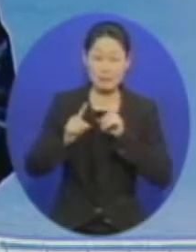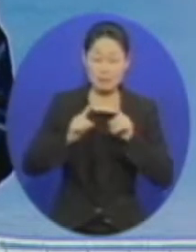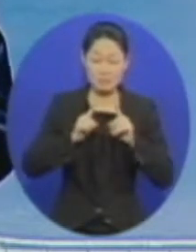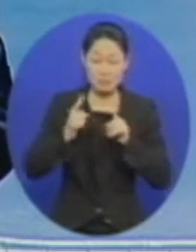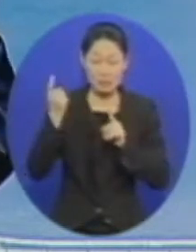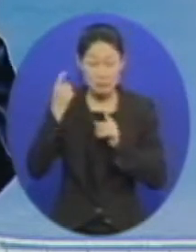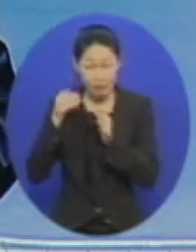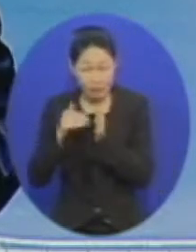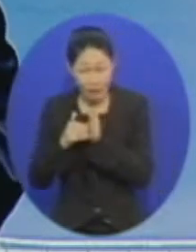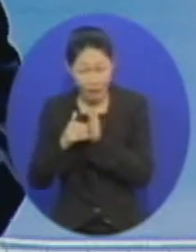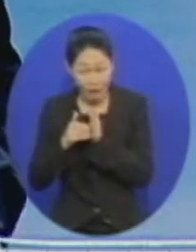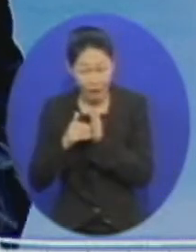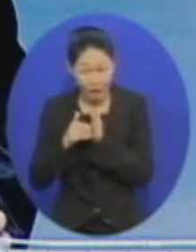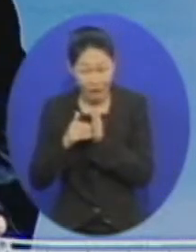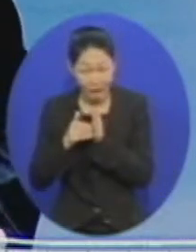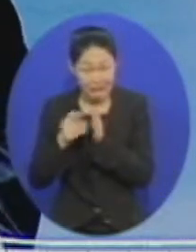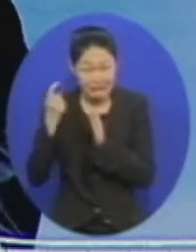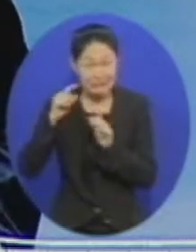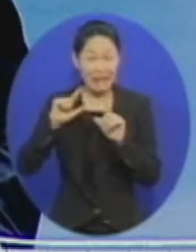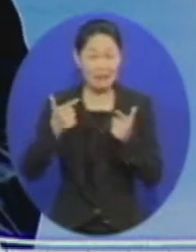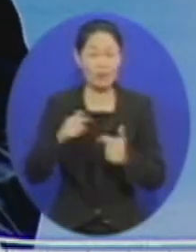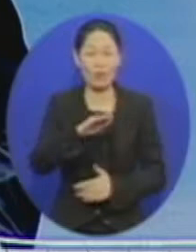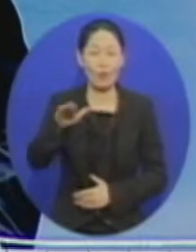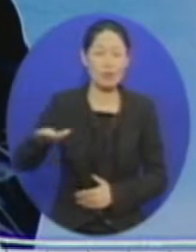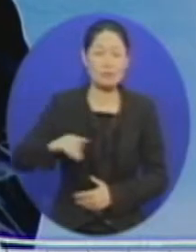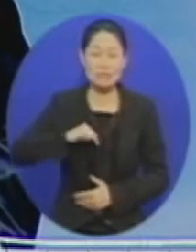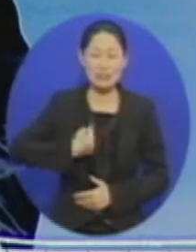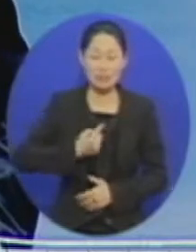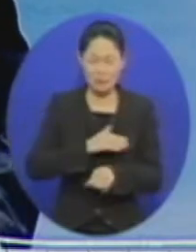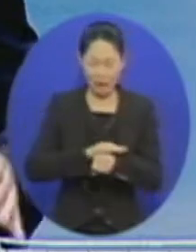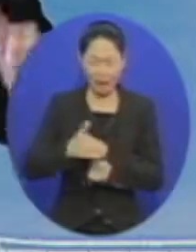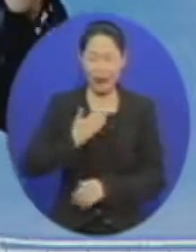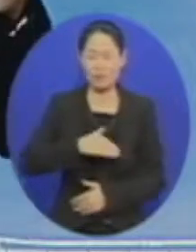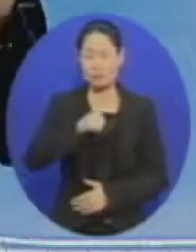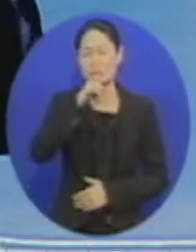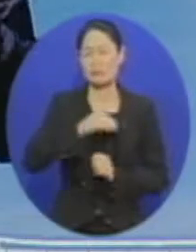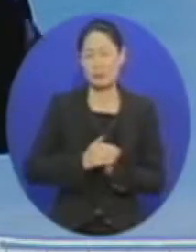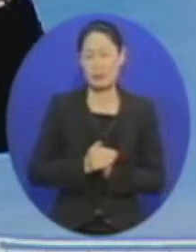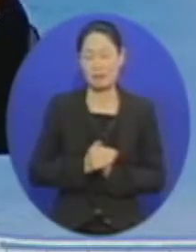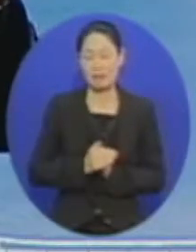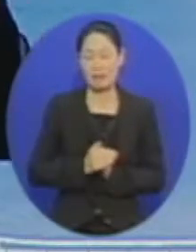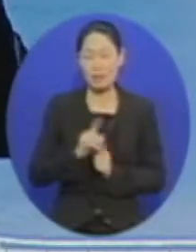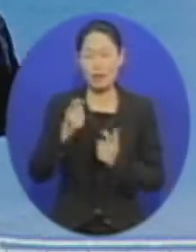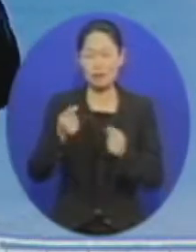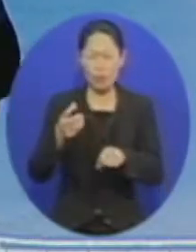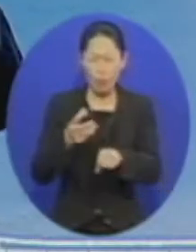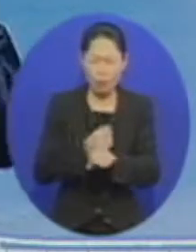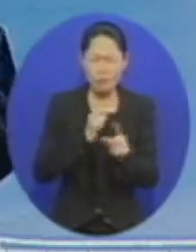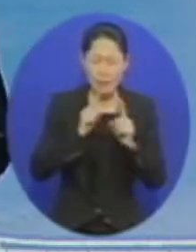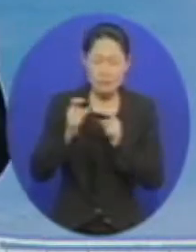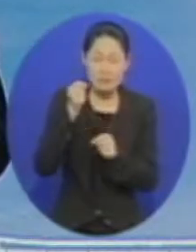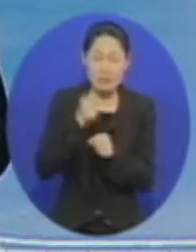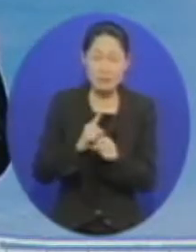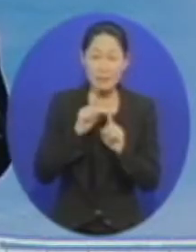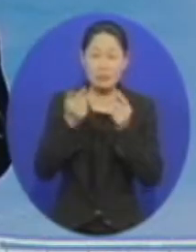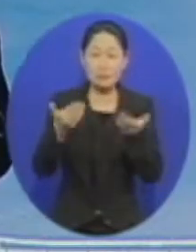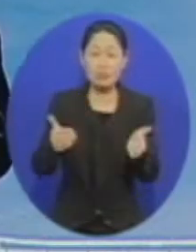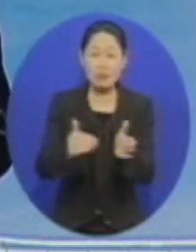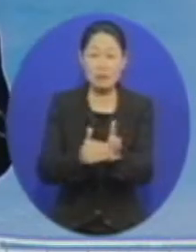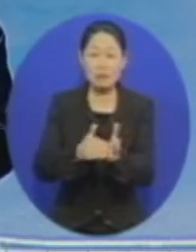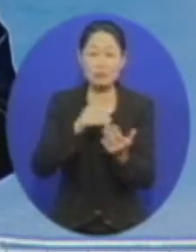드러난 들어온다는 여러분이 더 잘 알고 있어요 그런 엄청난 말씀들을 이미 하셨는데도